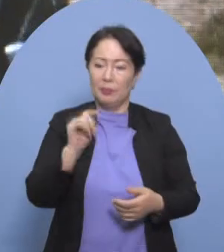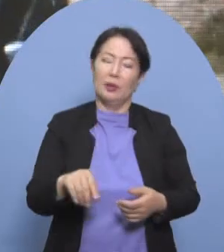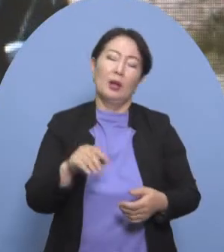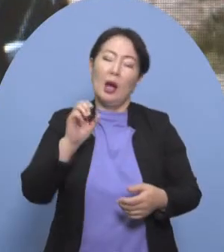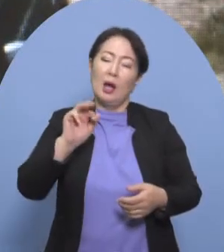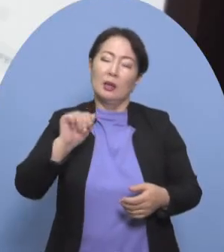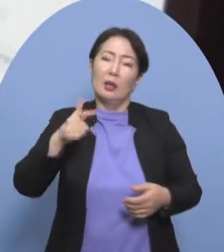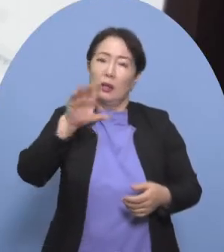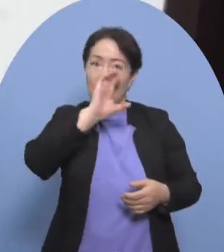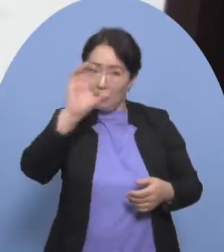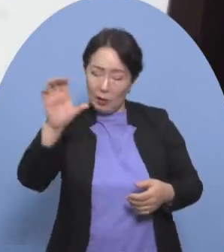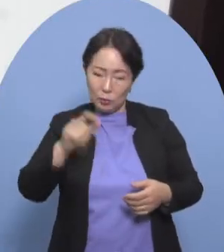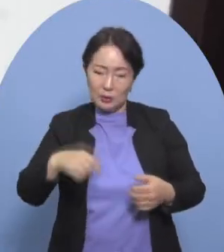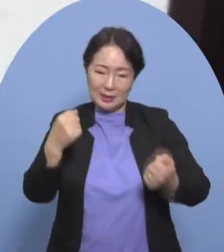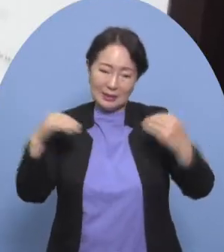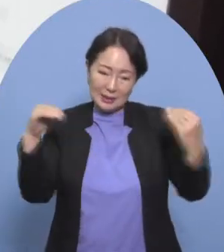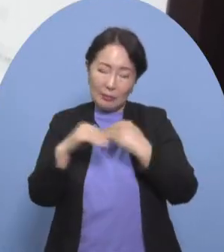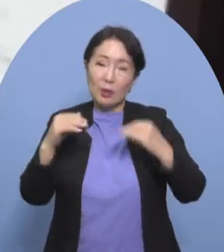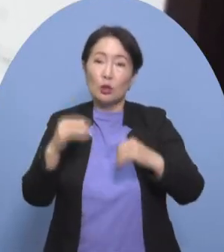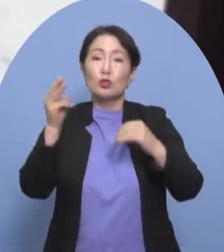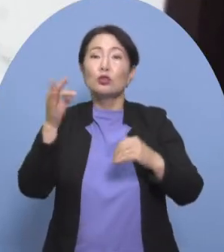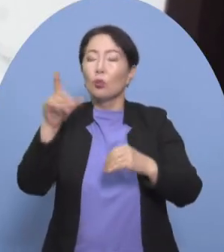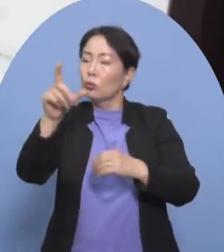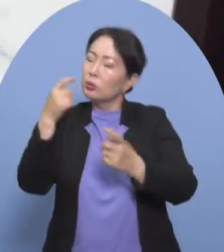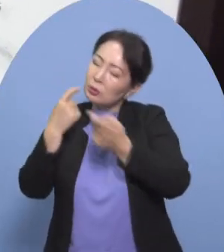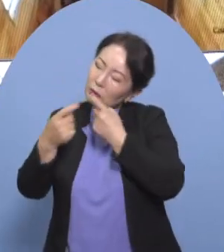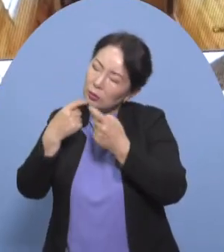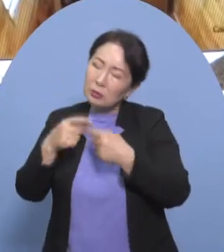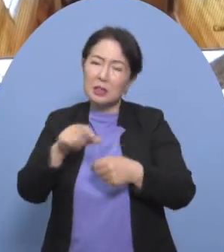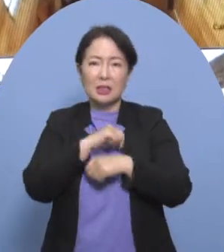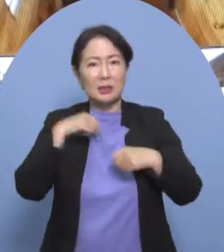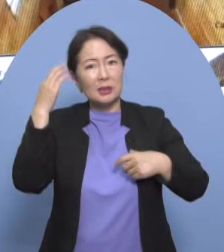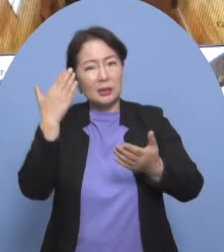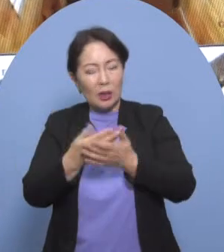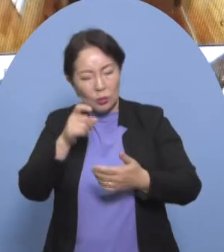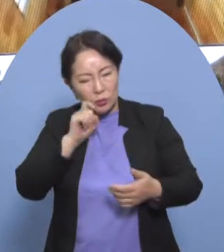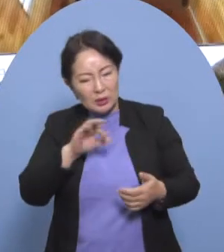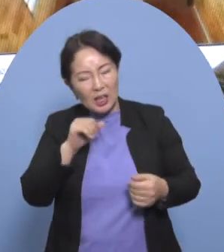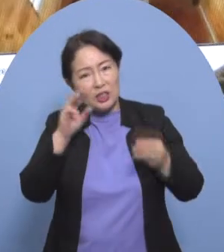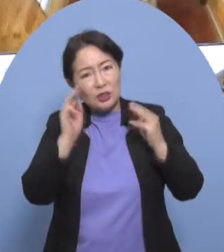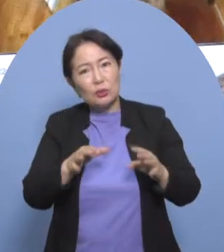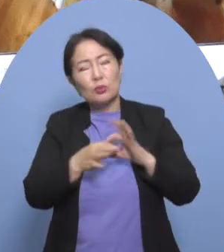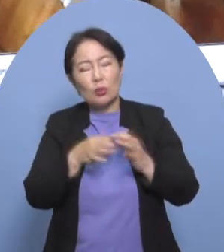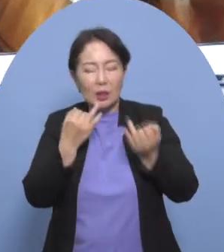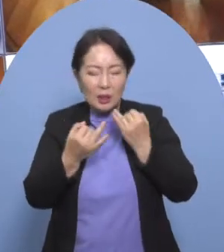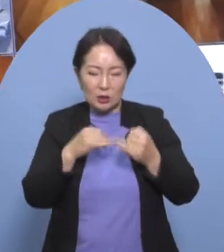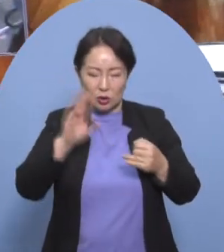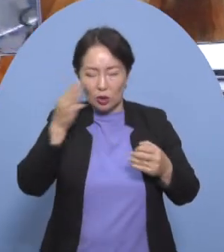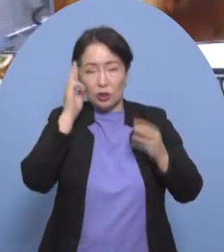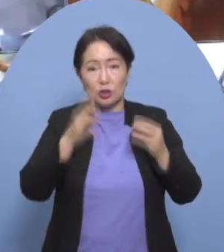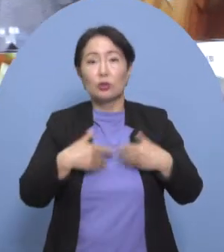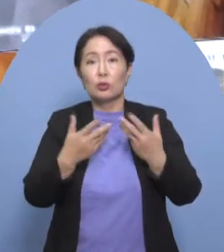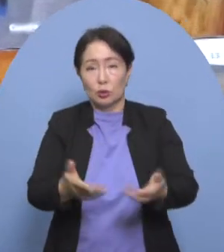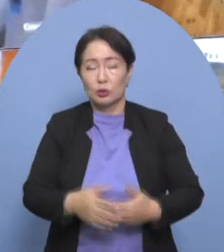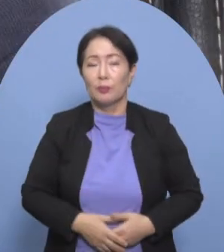газрын урдсан цэгийн соён гэрүүл хилцээс зам тээврийн хөгжлийн төвийн албан тушаалтнуудаа уулзаж, за иргэдийн санал хүсэлтийг хэрхэн шийдвэрлэх талаар ярилцаж, тодорхой